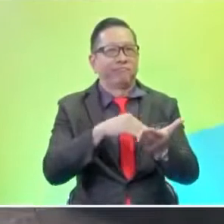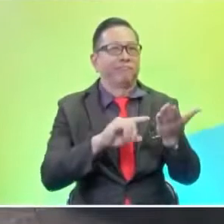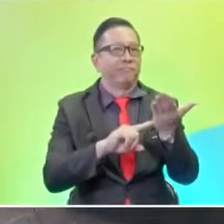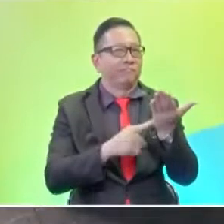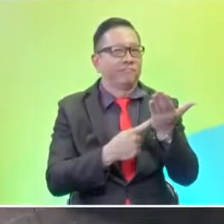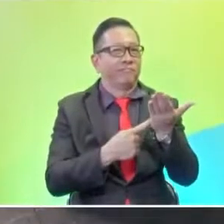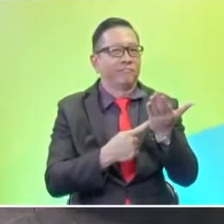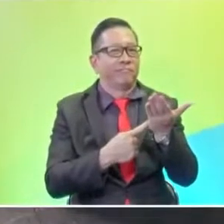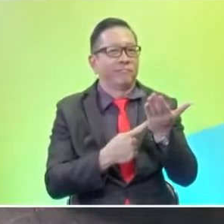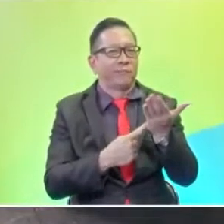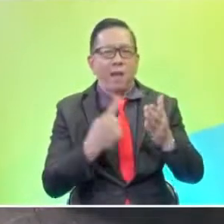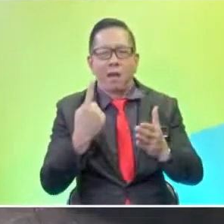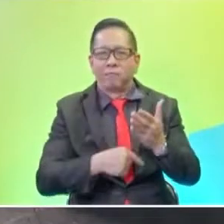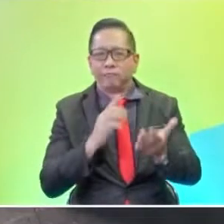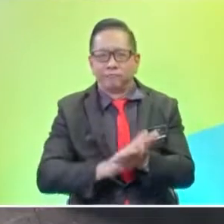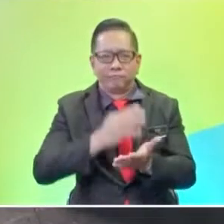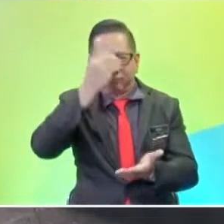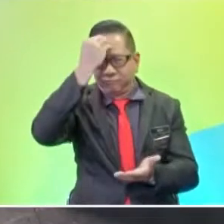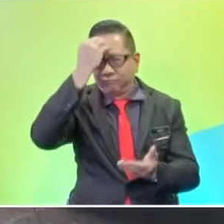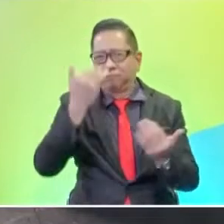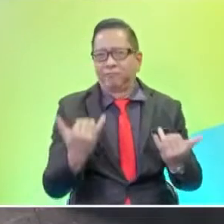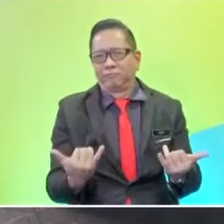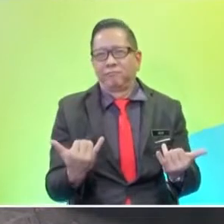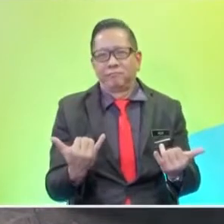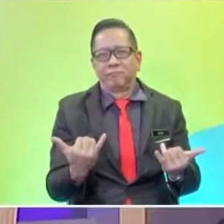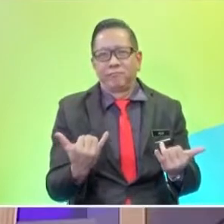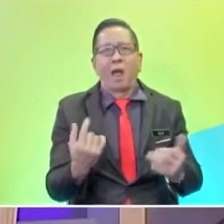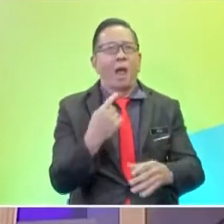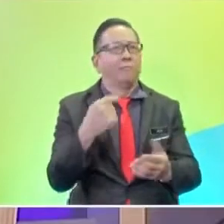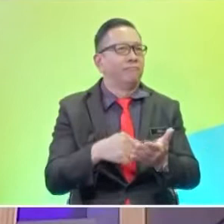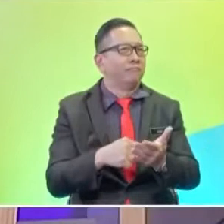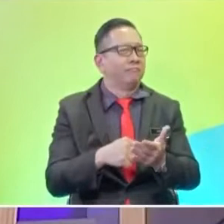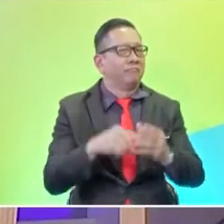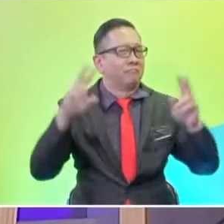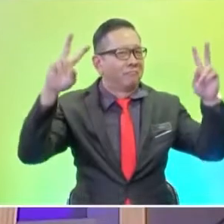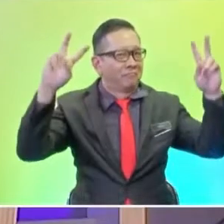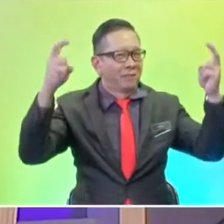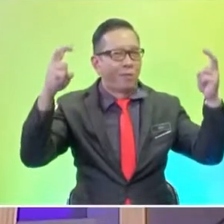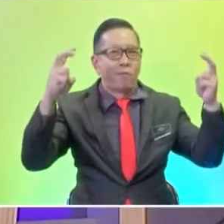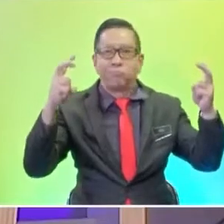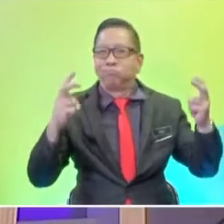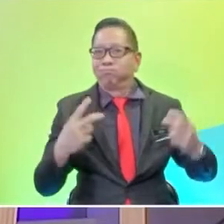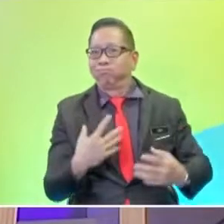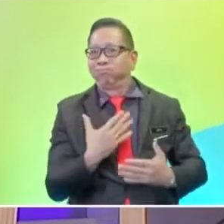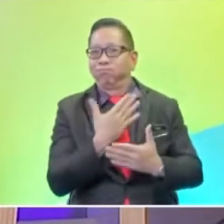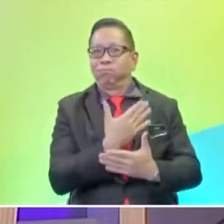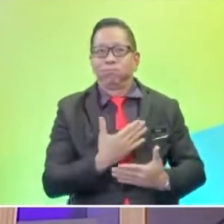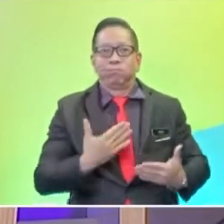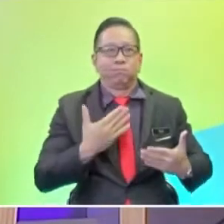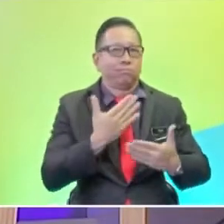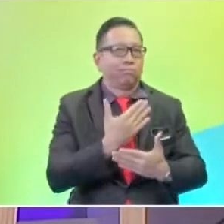apa sebenarnya yang kita hari ini kita tidak belajar topik yang sangat menarik ah